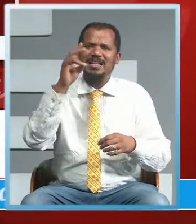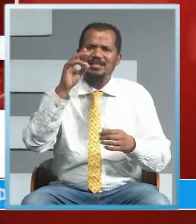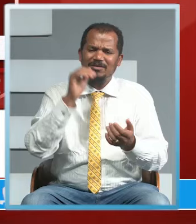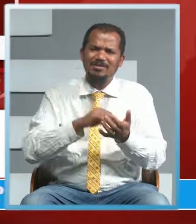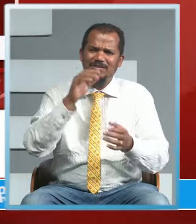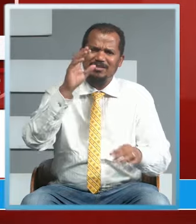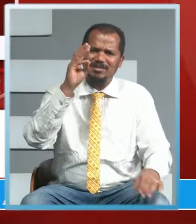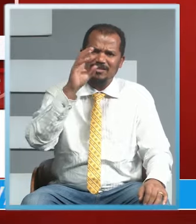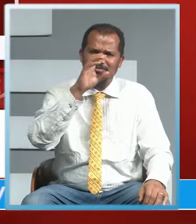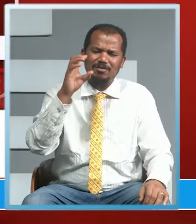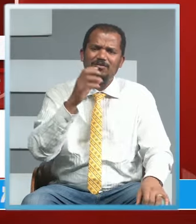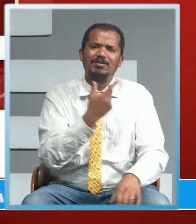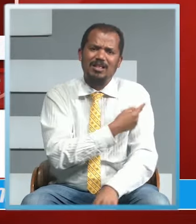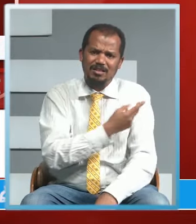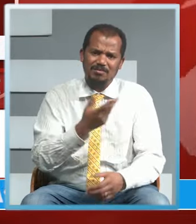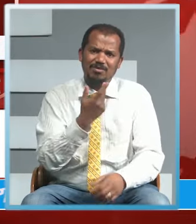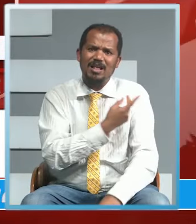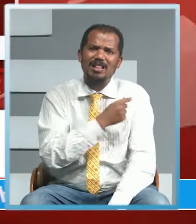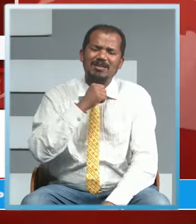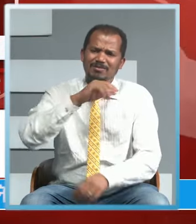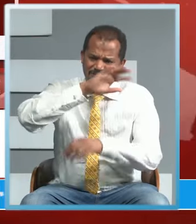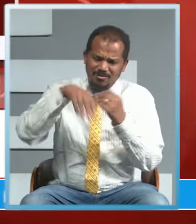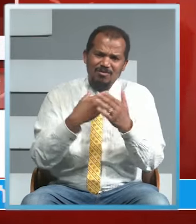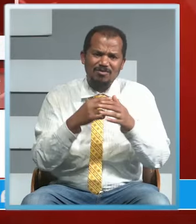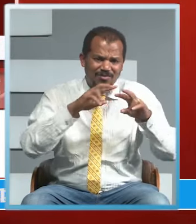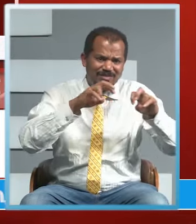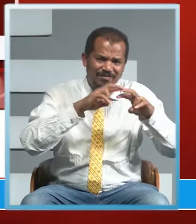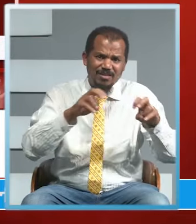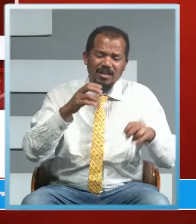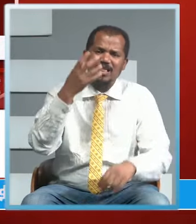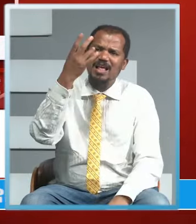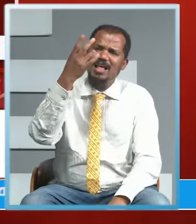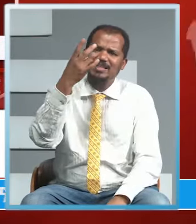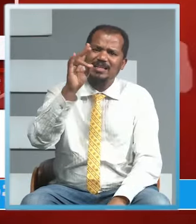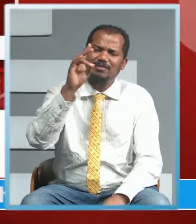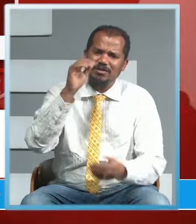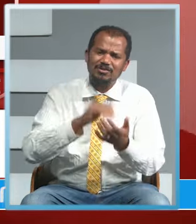ወደ 17600 እንስሳቶች ከተናል። ያልተከተቡትም በሙሉ እየፈተሽ